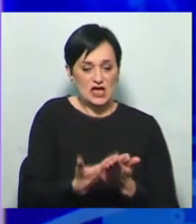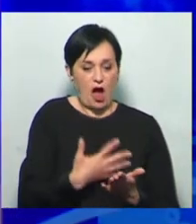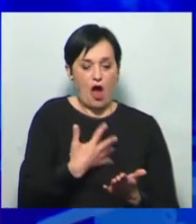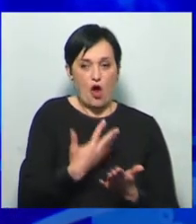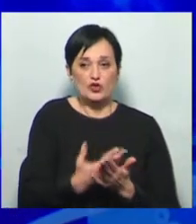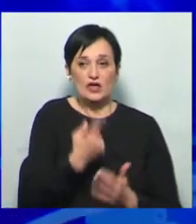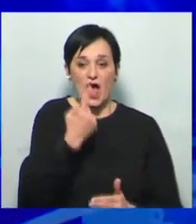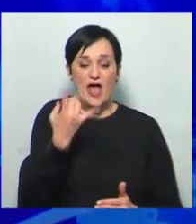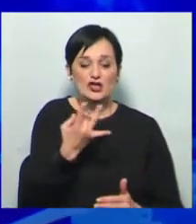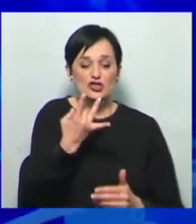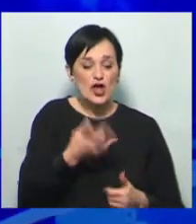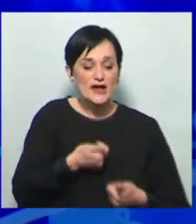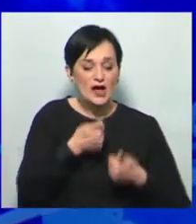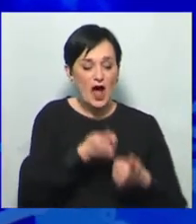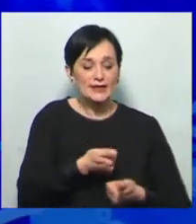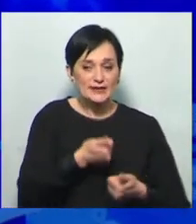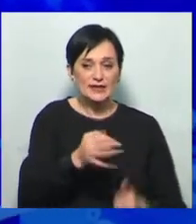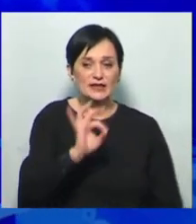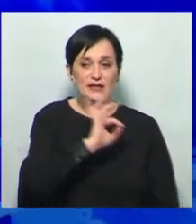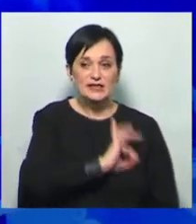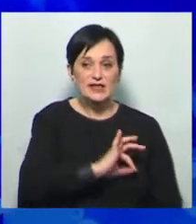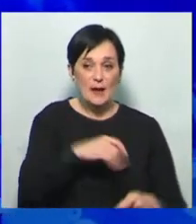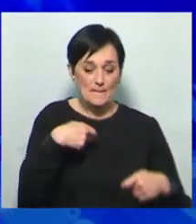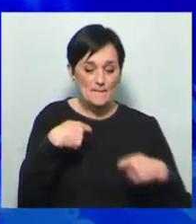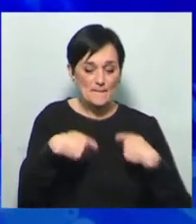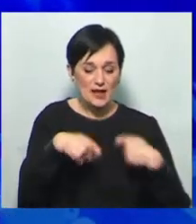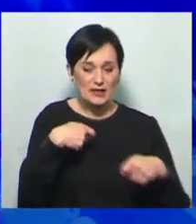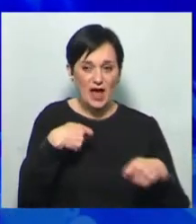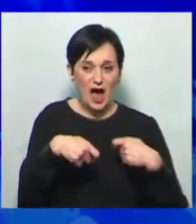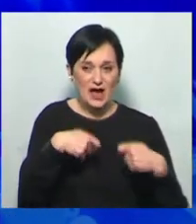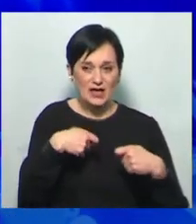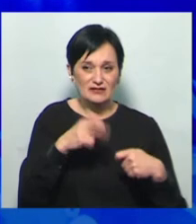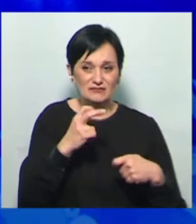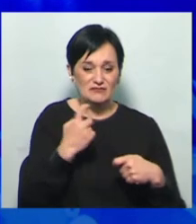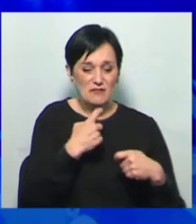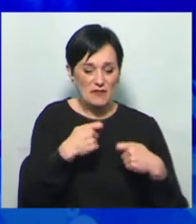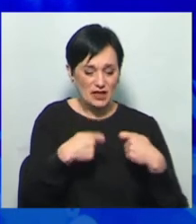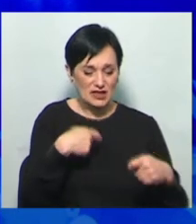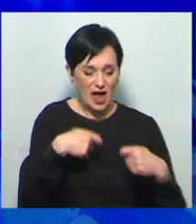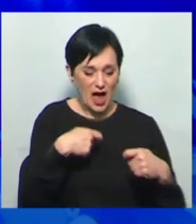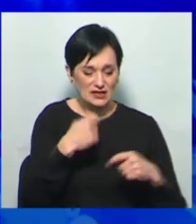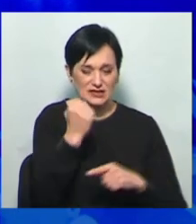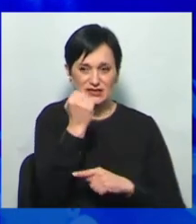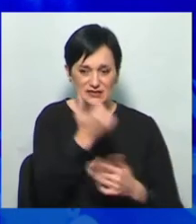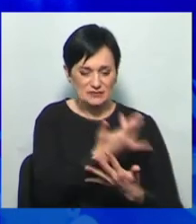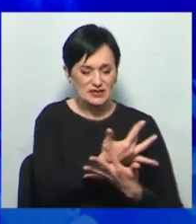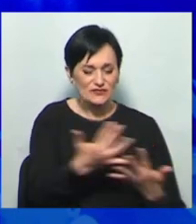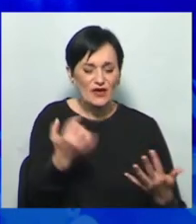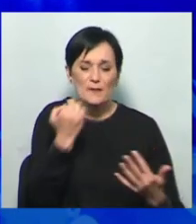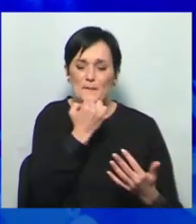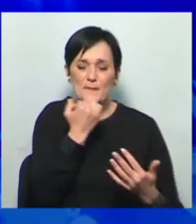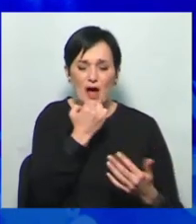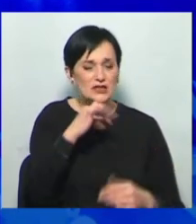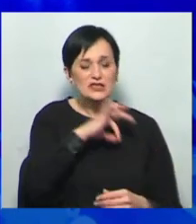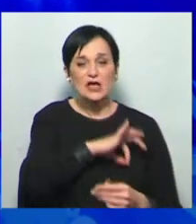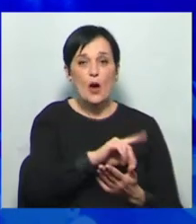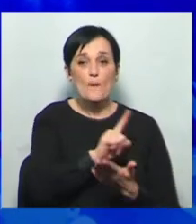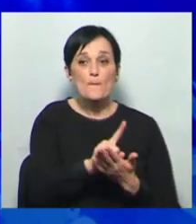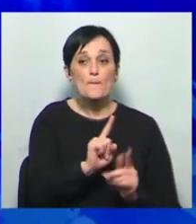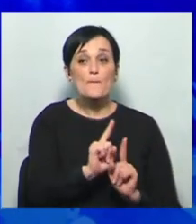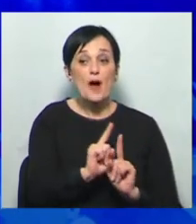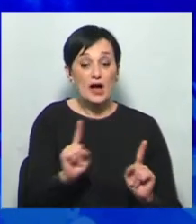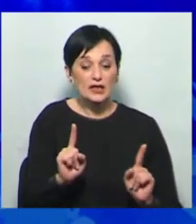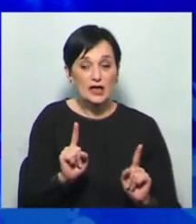ერთჯერადი დახმარებისათვის, გამოყენებისათვის პლასტმასის, ანუ პოლიეთილენისა და სხვა პლასტიკური მასის გამოყენების აუცილებლობა,